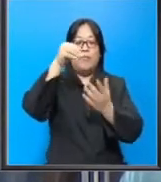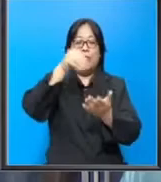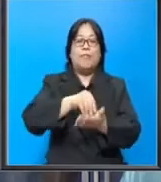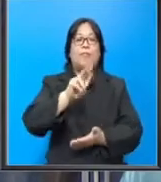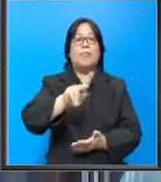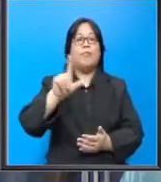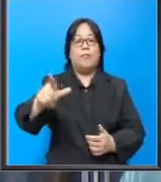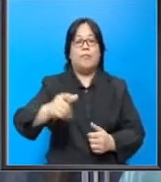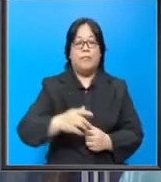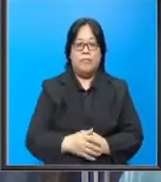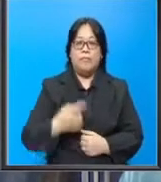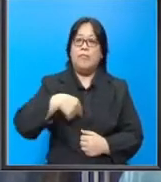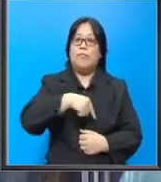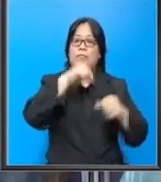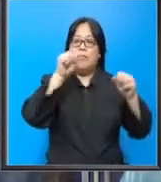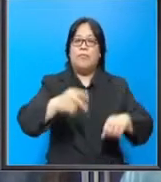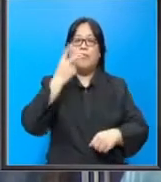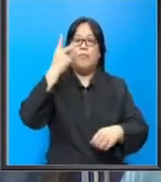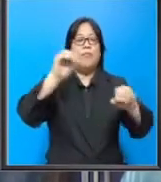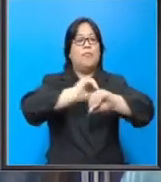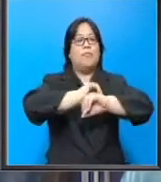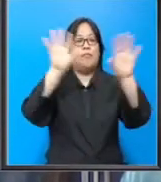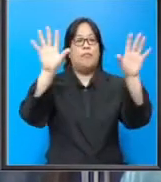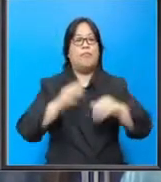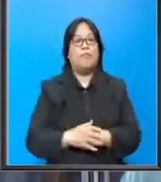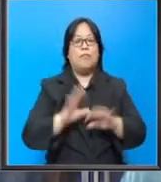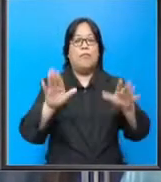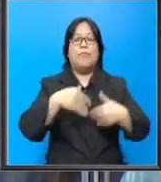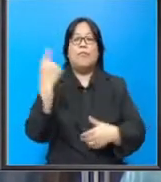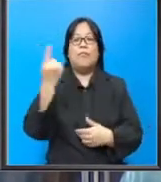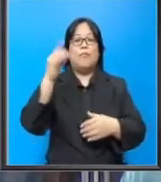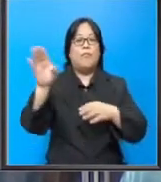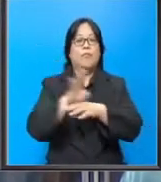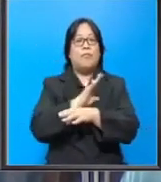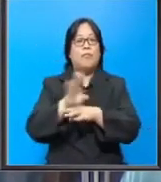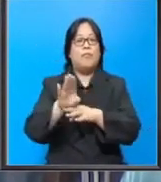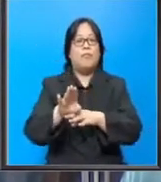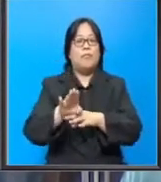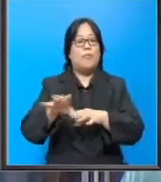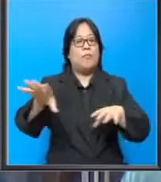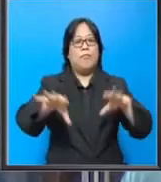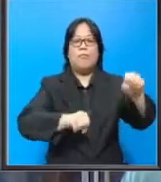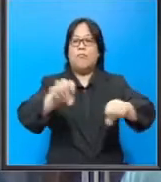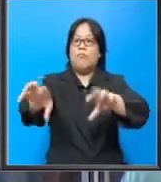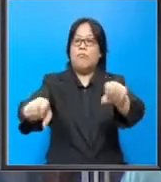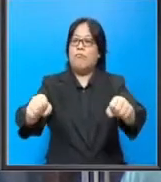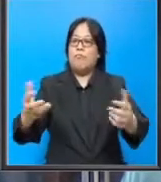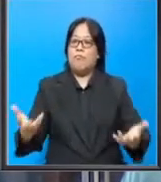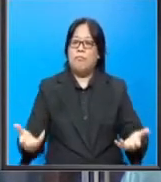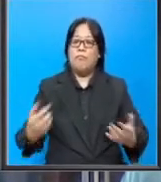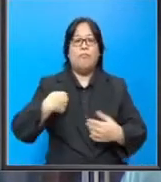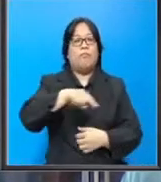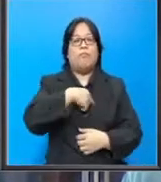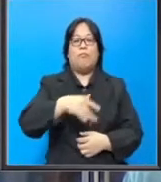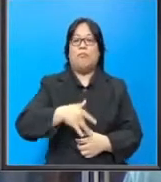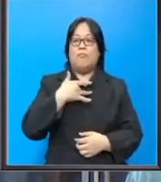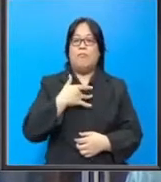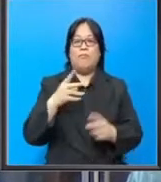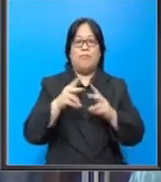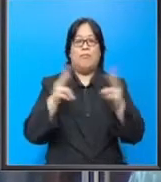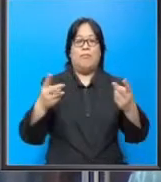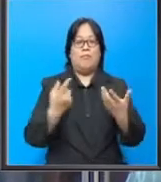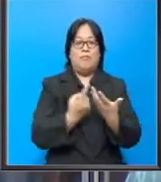ibukota kita dapat melihat dengan dengan jelas bagaimana sesuatu penegakan dimonopoli oleh mereka ia menyebabkan kita terasa